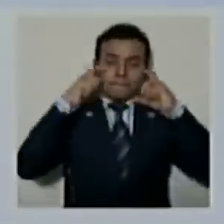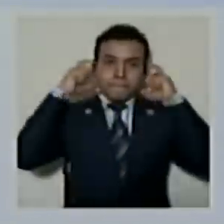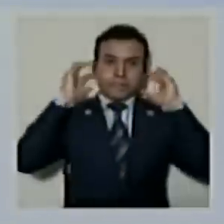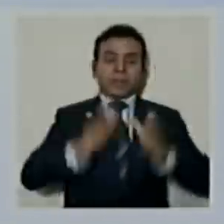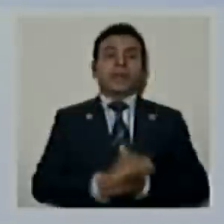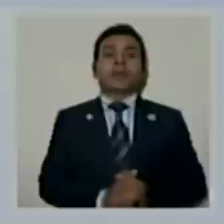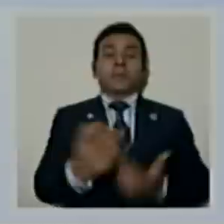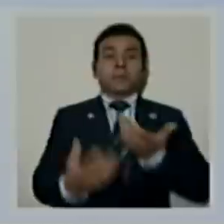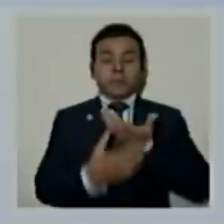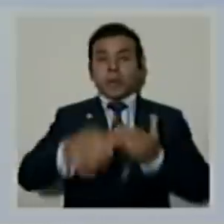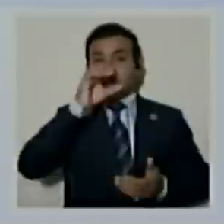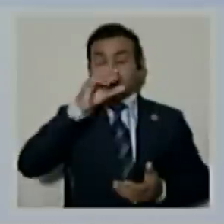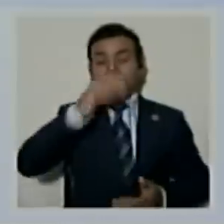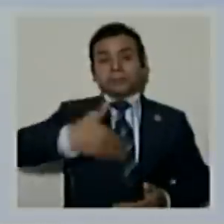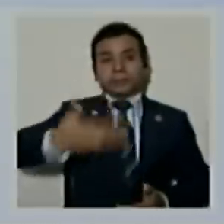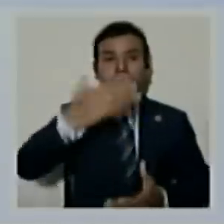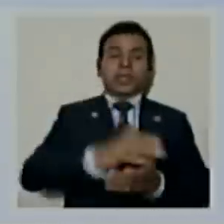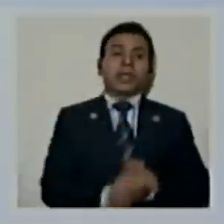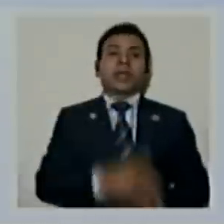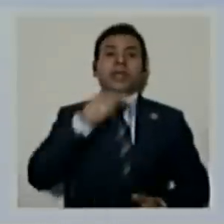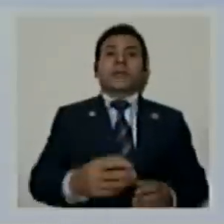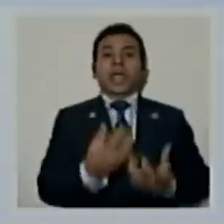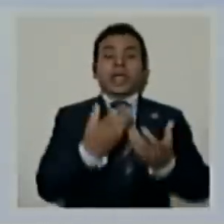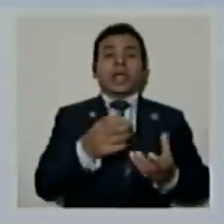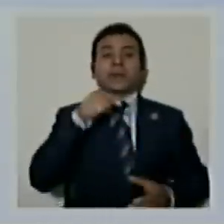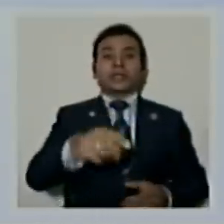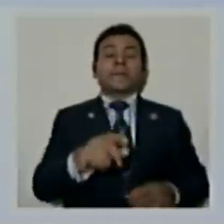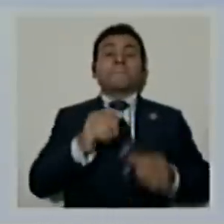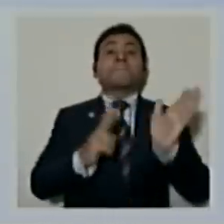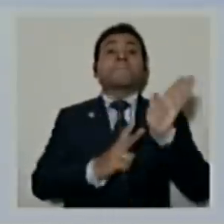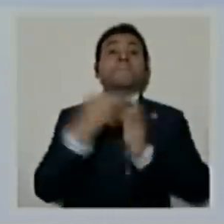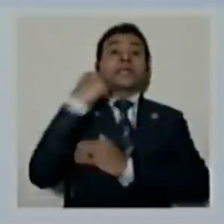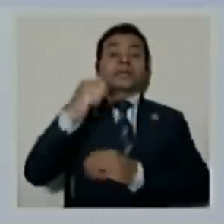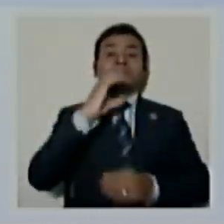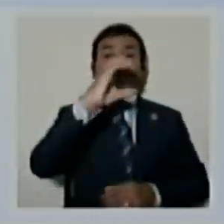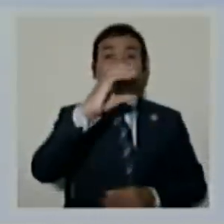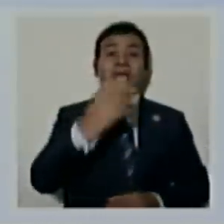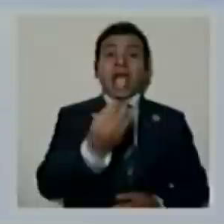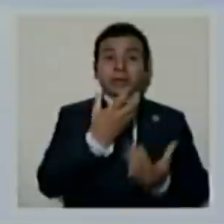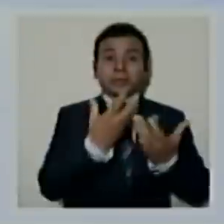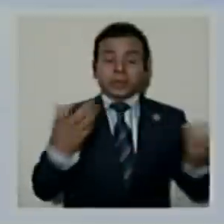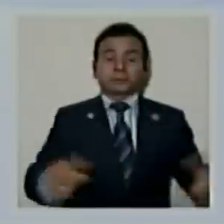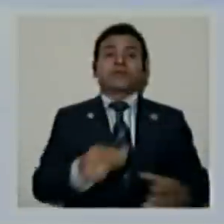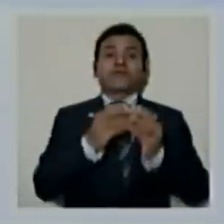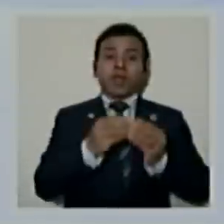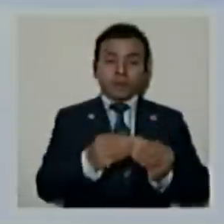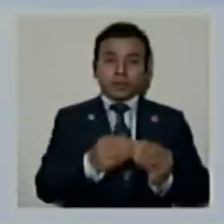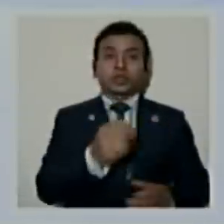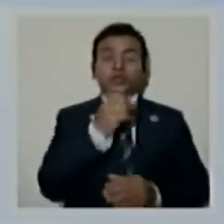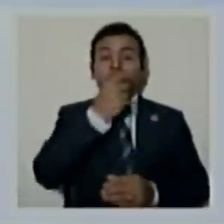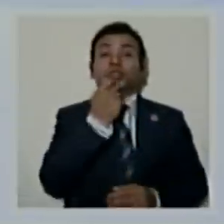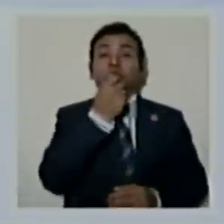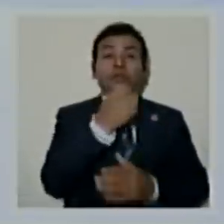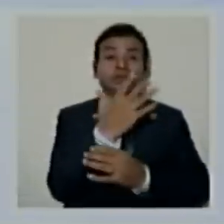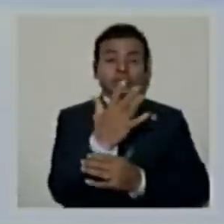গেলে অবশ্যই সামাজিক দূরত্ব বজায় রেখে নামাজ পড়বেন এবং সব সময়ের জন্য মাস্ক পরিধান করবেন। পানি বেশি করে খাবেন, তরল খাবার বেশি